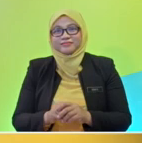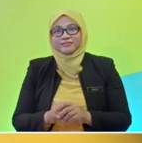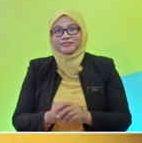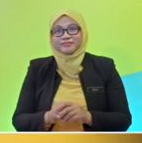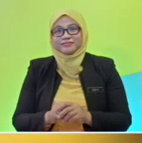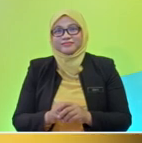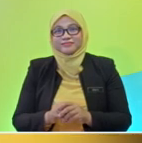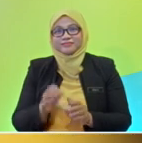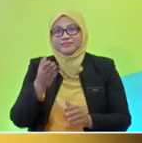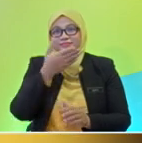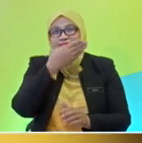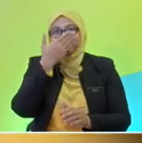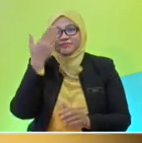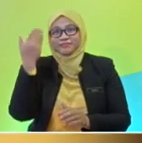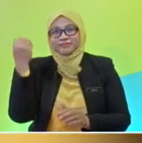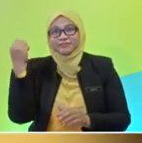ditelan